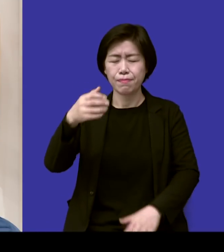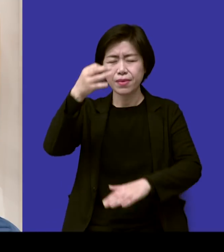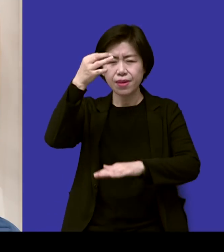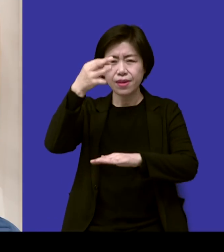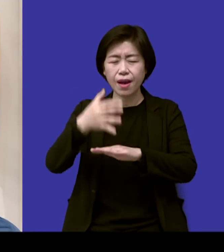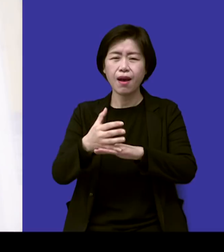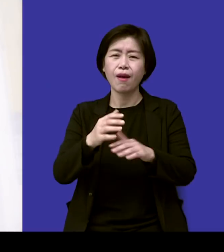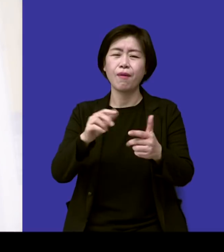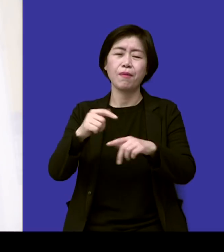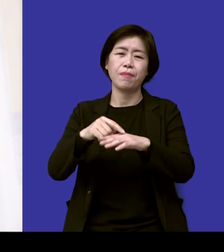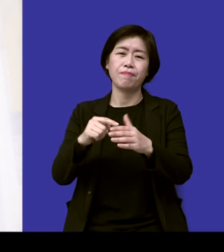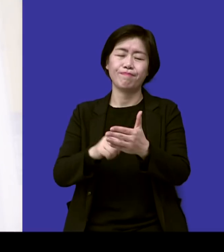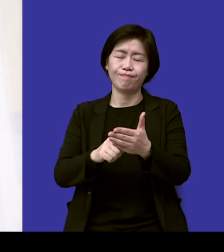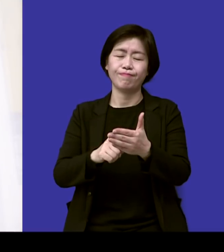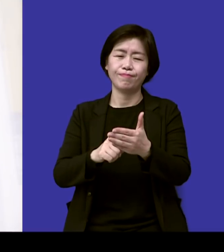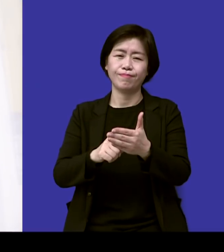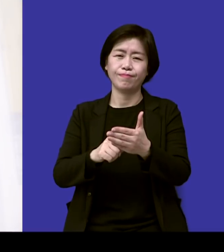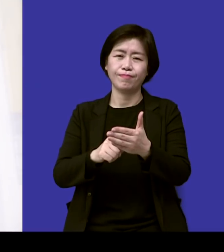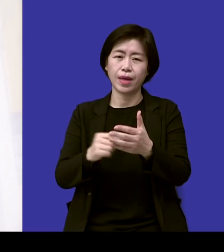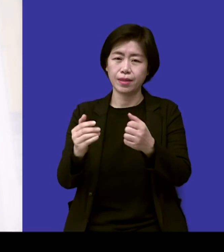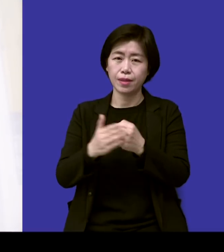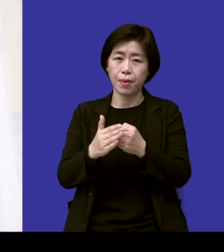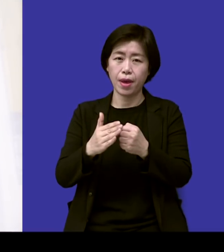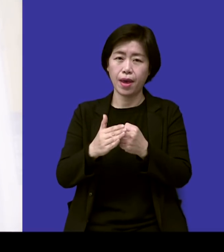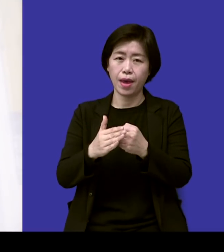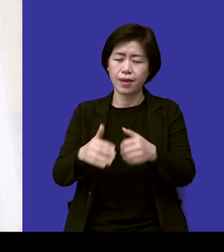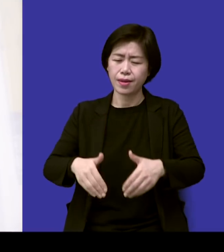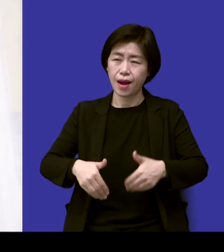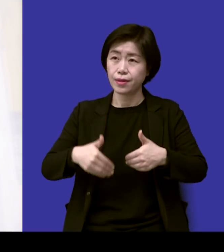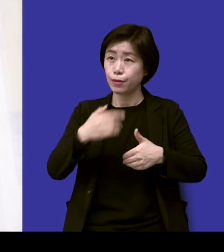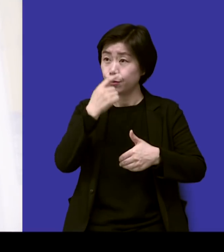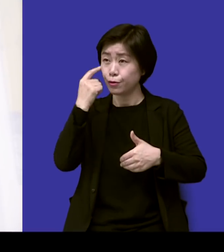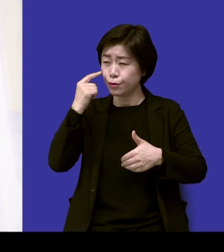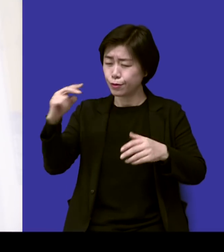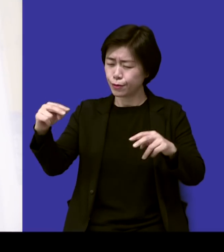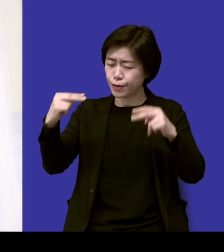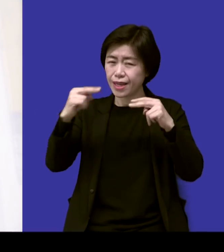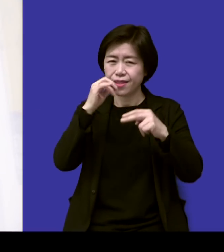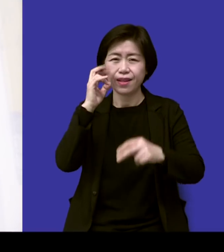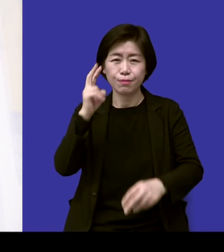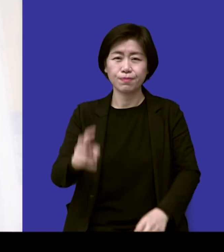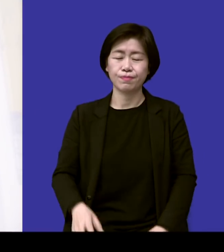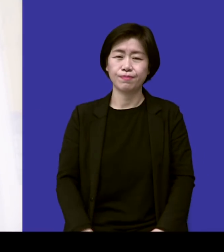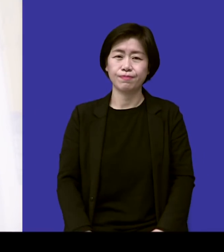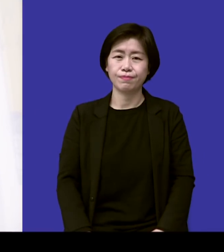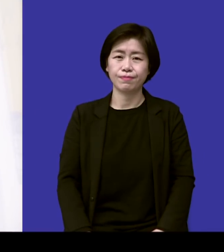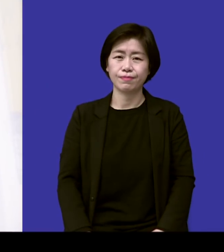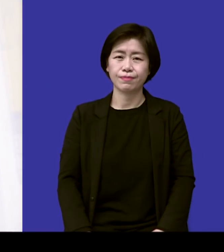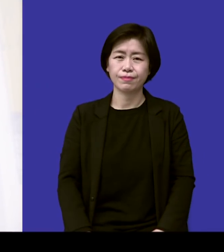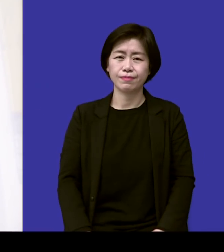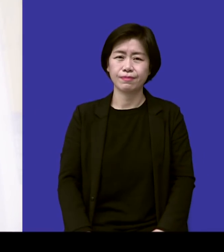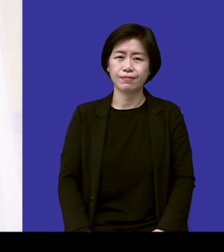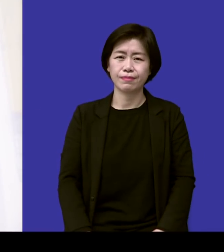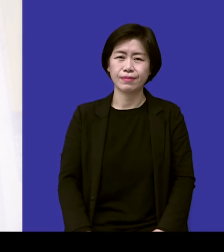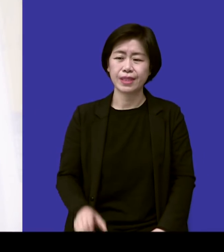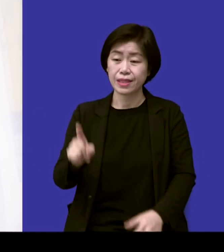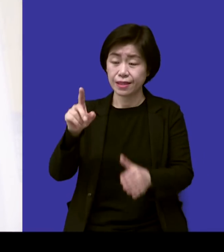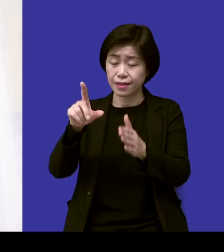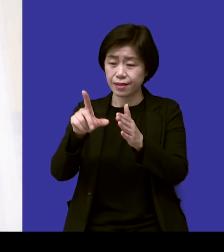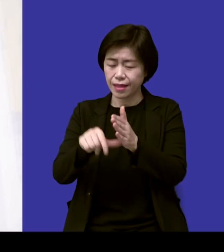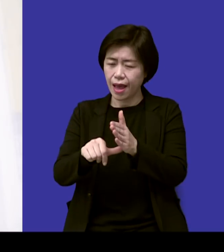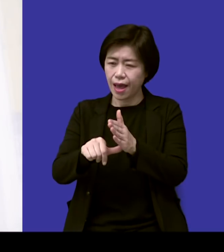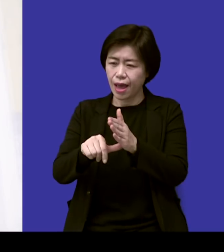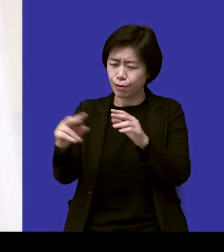보면. 그래서 근데 그때는 알았었으면 차라리 누나들이랑 얘기하는데 알았으면